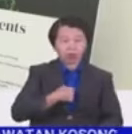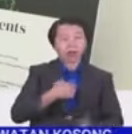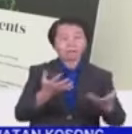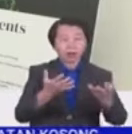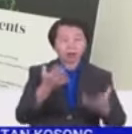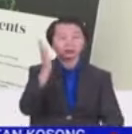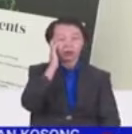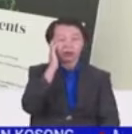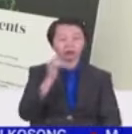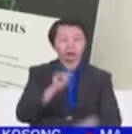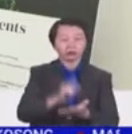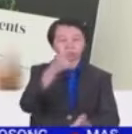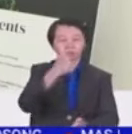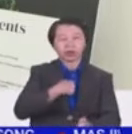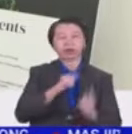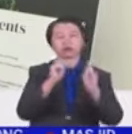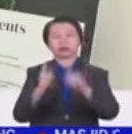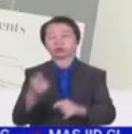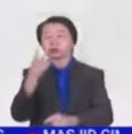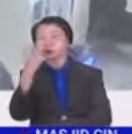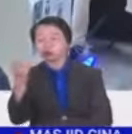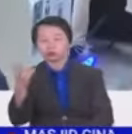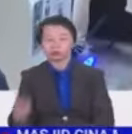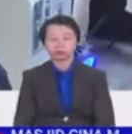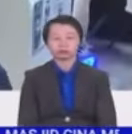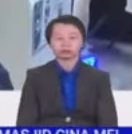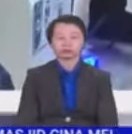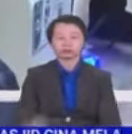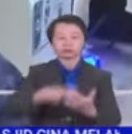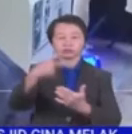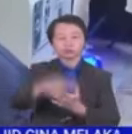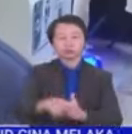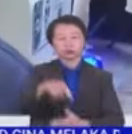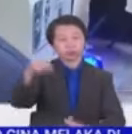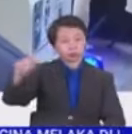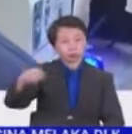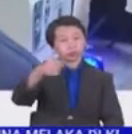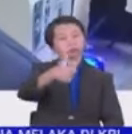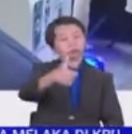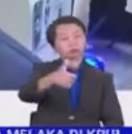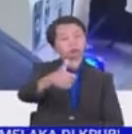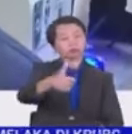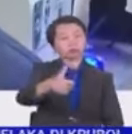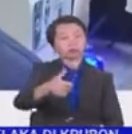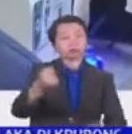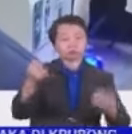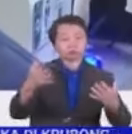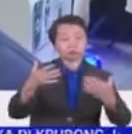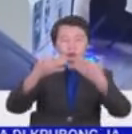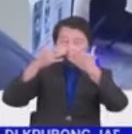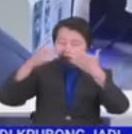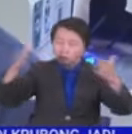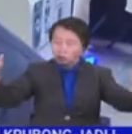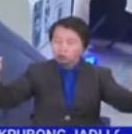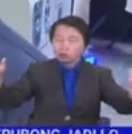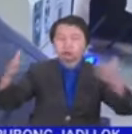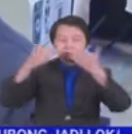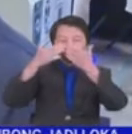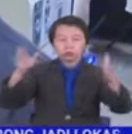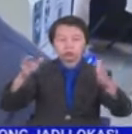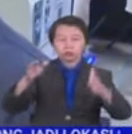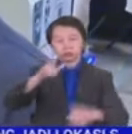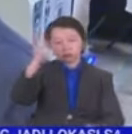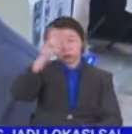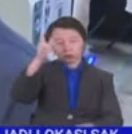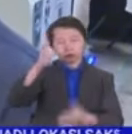nak tahu, jadi sebab itulah saya datang ke event hari ini. Program ini sangat menarik dan banyak pendedahan yang